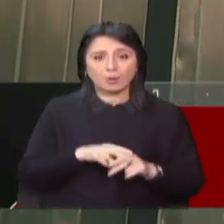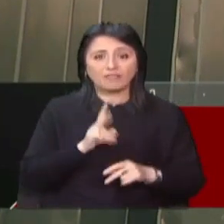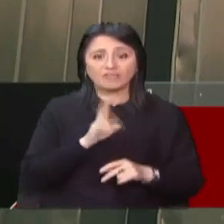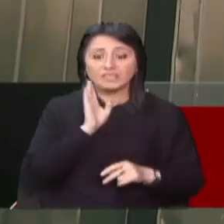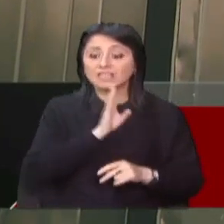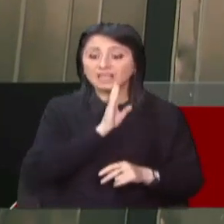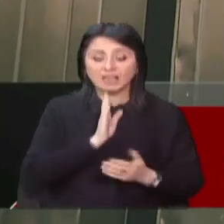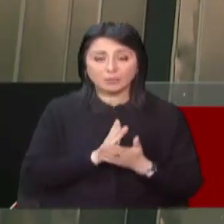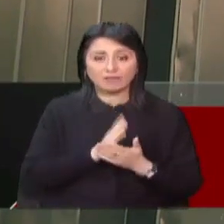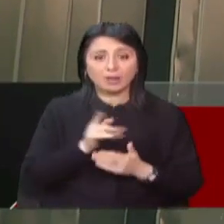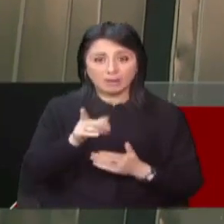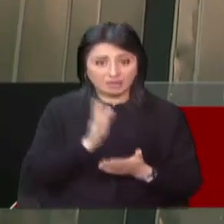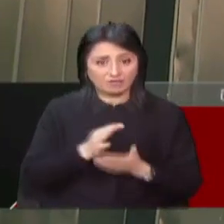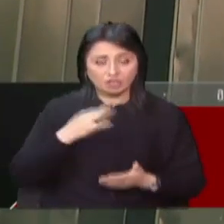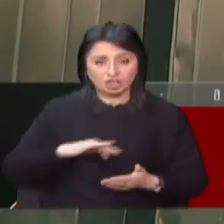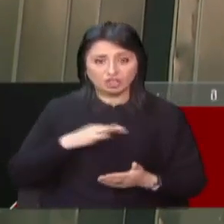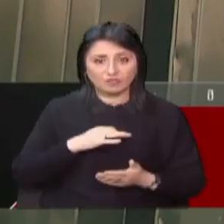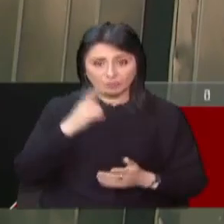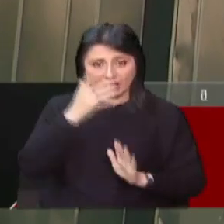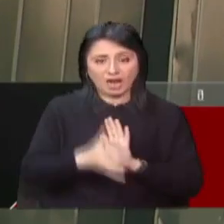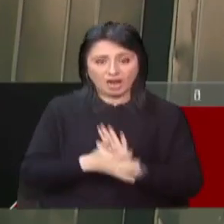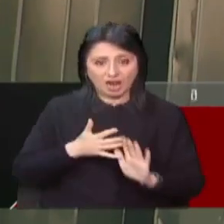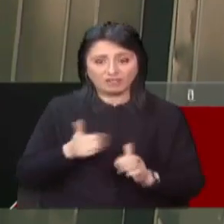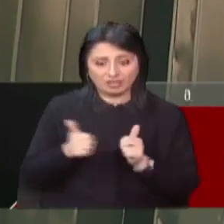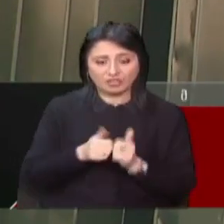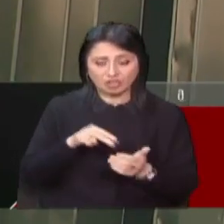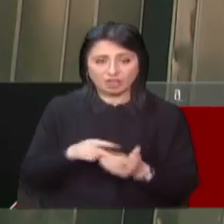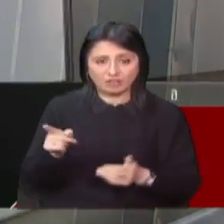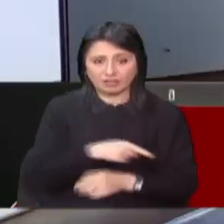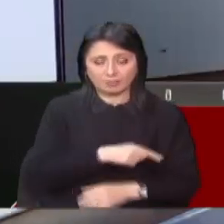ამიტომ ვინც დედები არიან, მათაც ყავთ შვილები, გაგვიგებენ და გვეჩი დაგვიდგება ყველა.